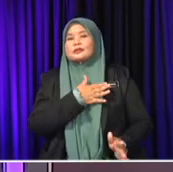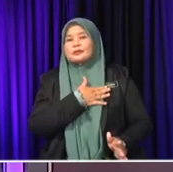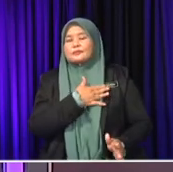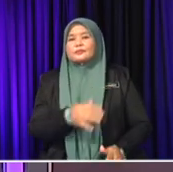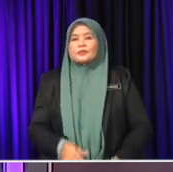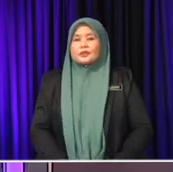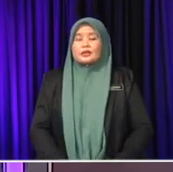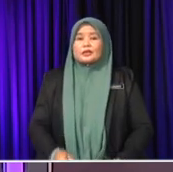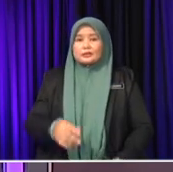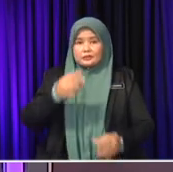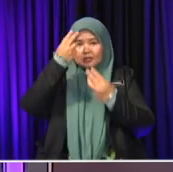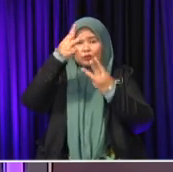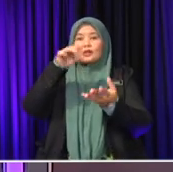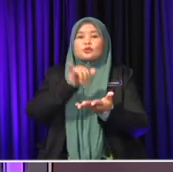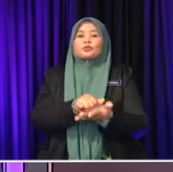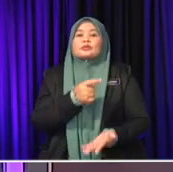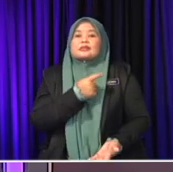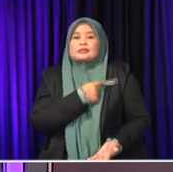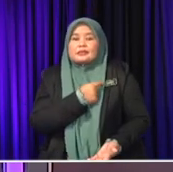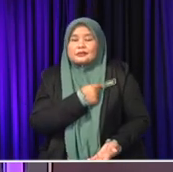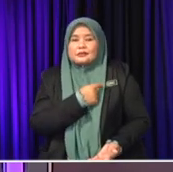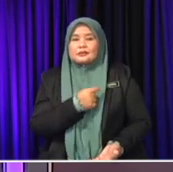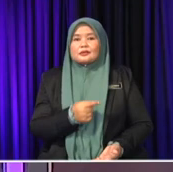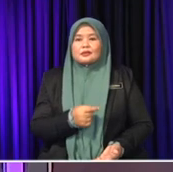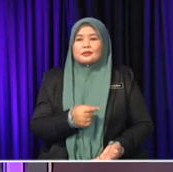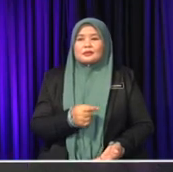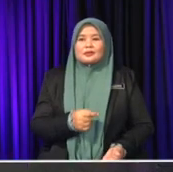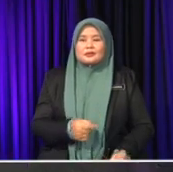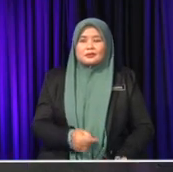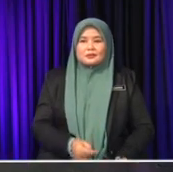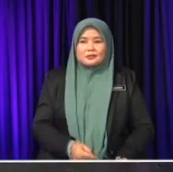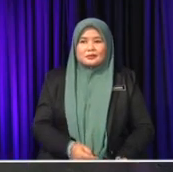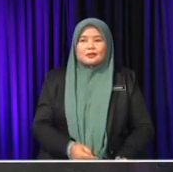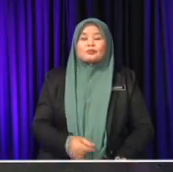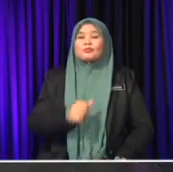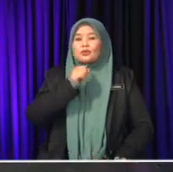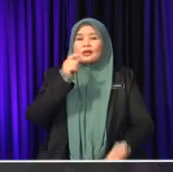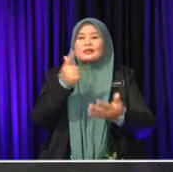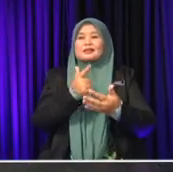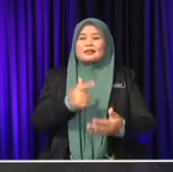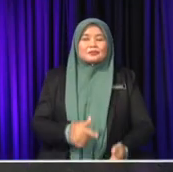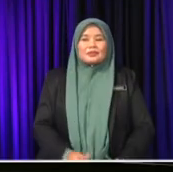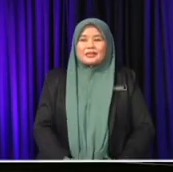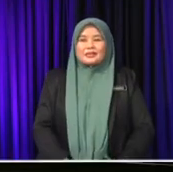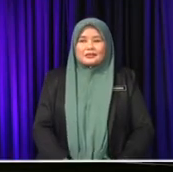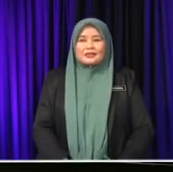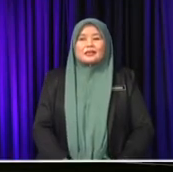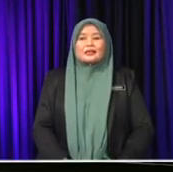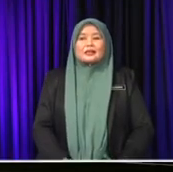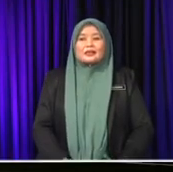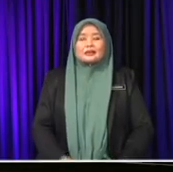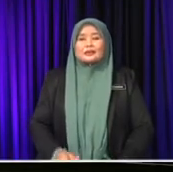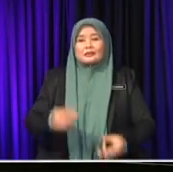di sini takwa itu di sini bukan lagu apa Lukman kakinya di sini ee ikan ya